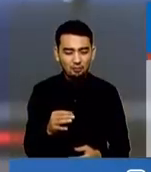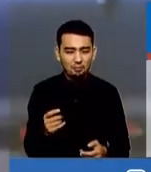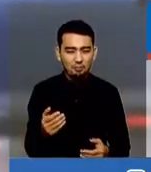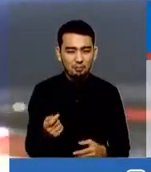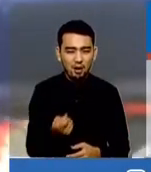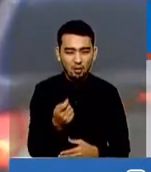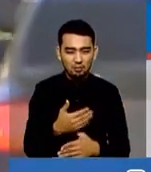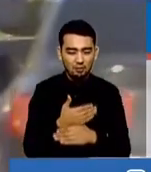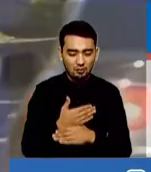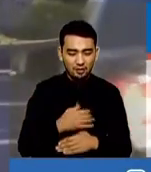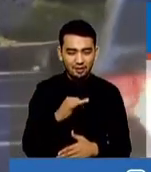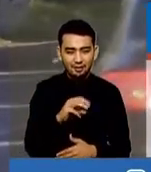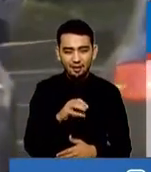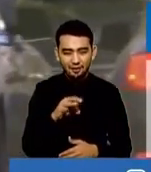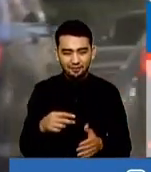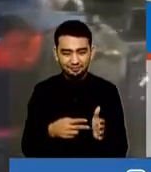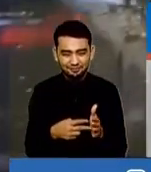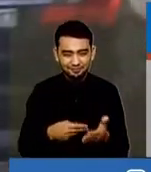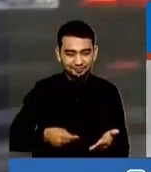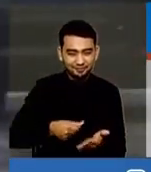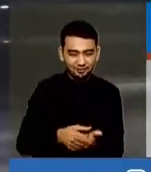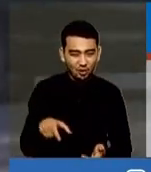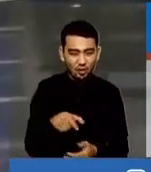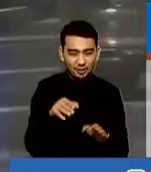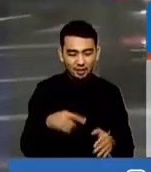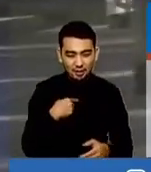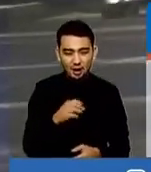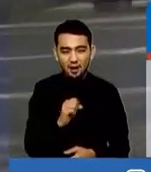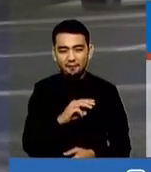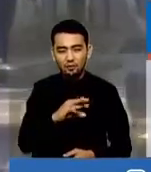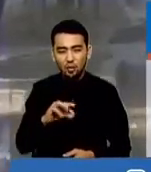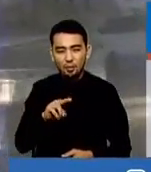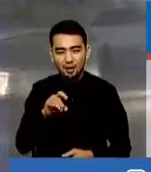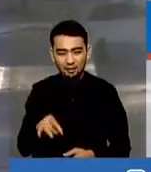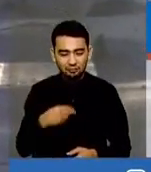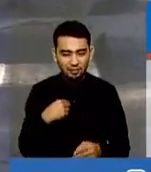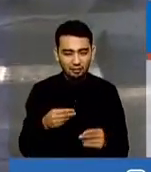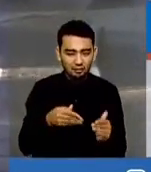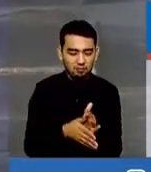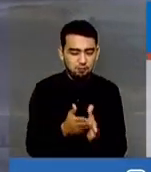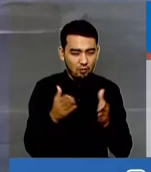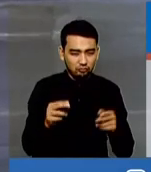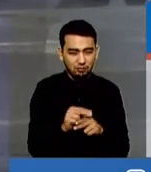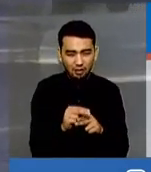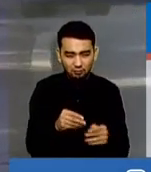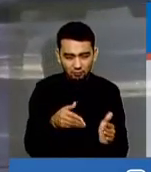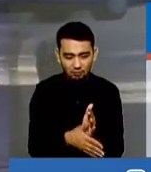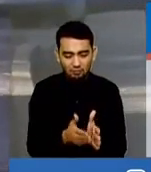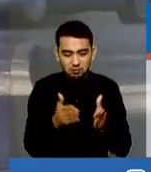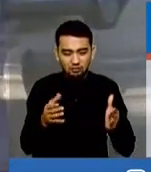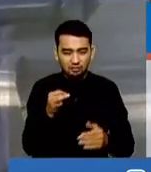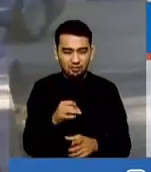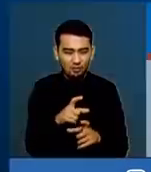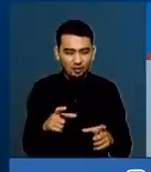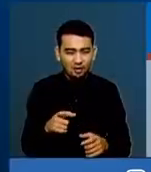поддержки. Тариф на проезд не перекрывает расходы автопарков, как и субсидии на ГСМ. Позволить себе купить новые автобусы могут